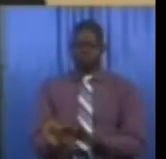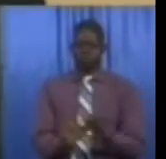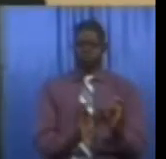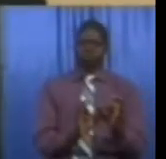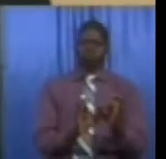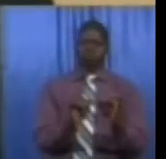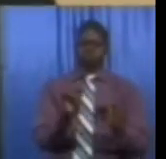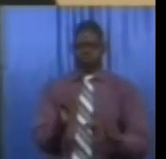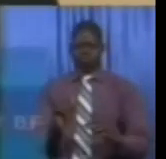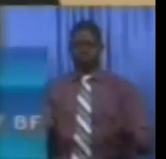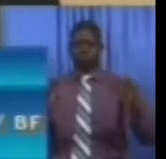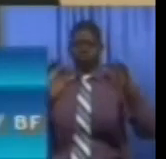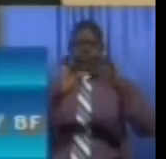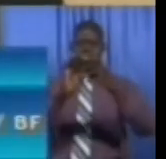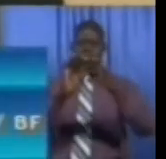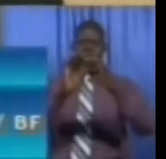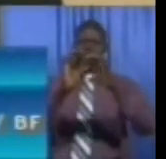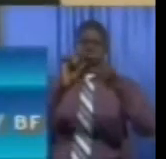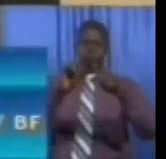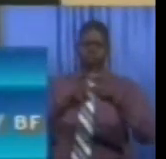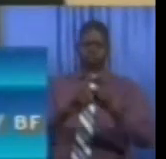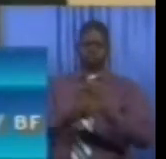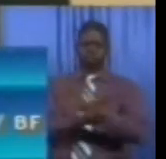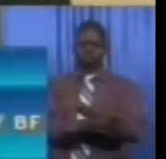connexion à Bolgatenga au Ghana.